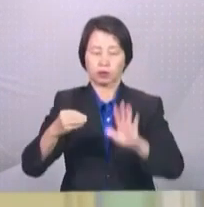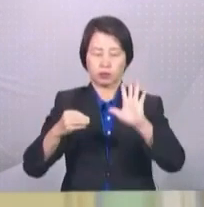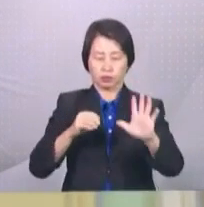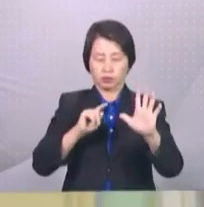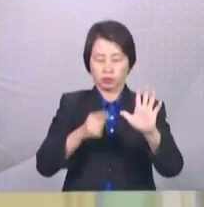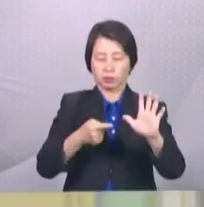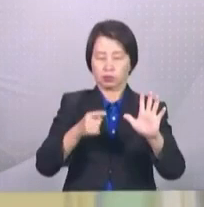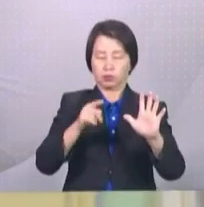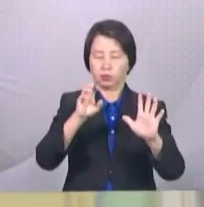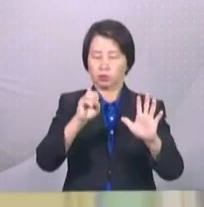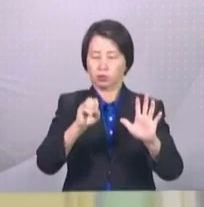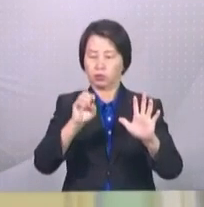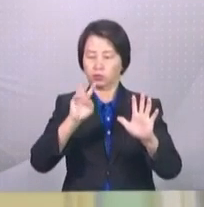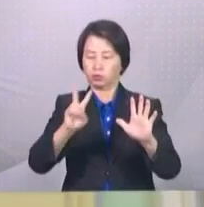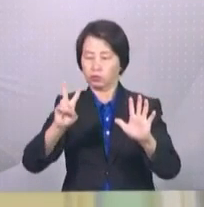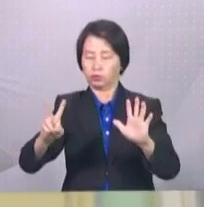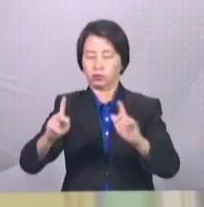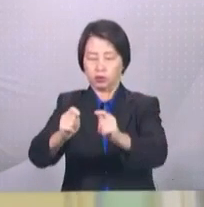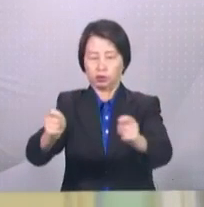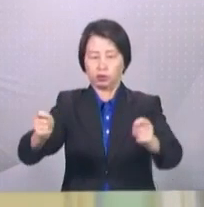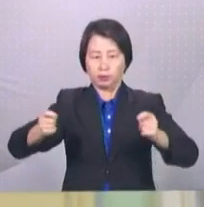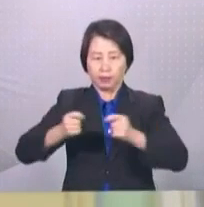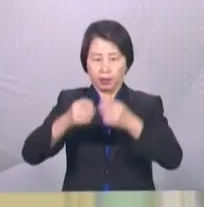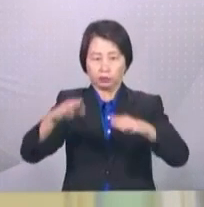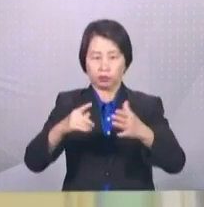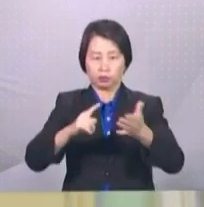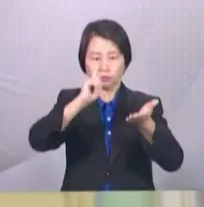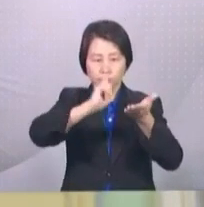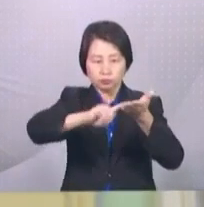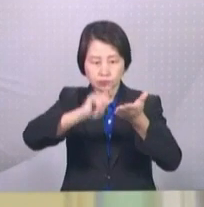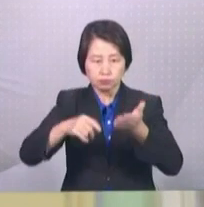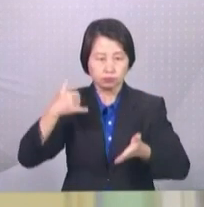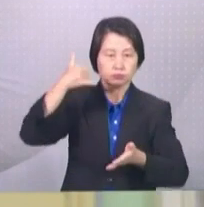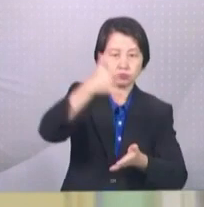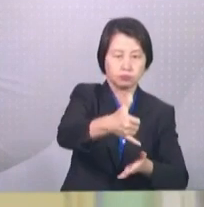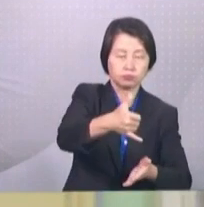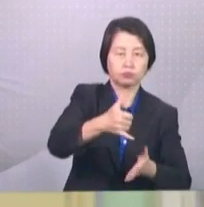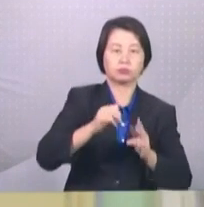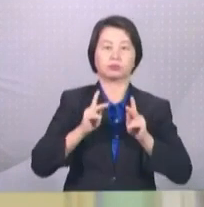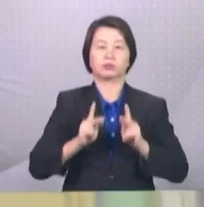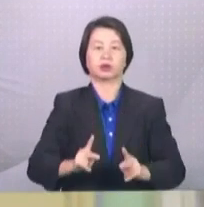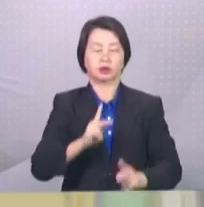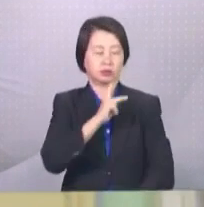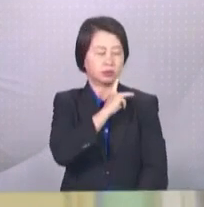500022 premis telah diperiksa oleh pihak berkuasa